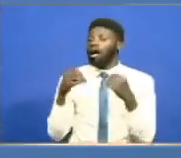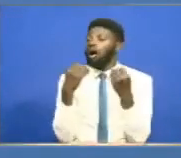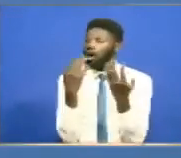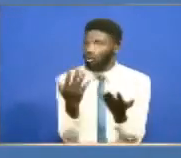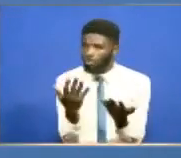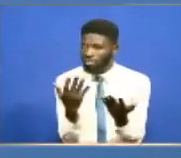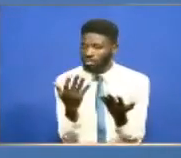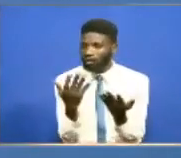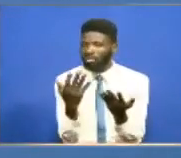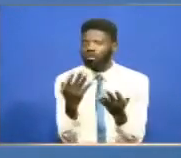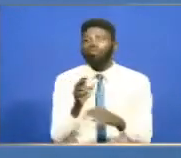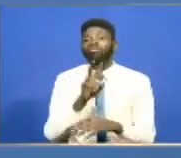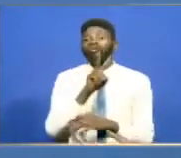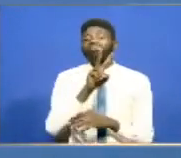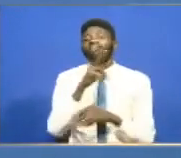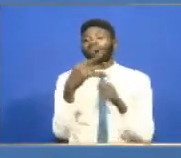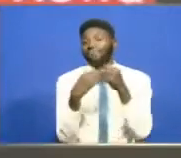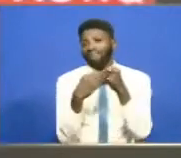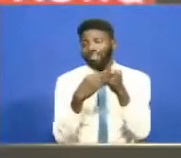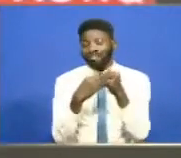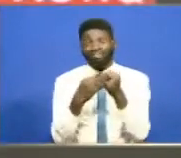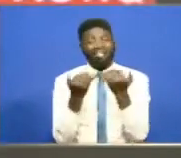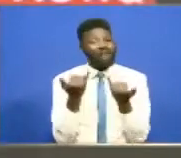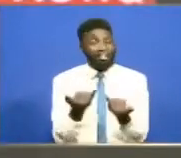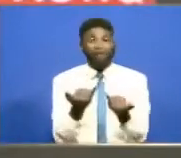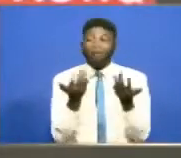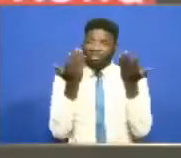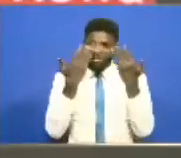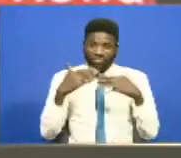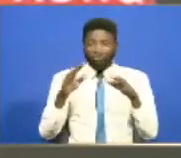nyuzi 28. Na basi kwa hayo na